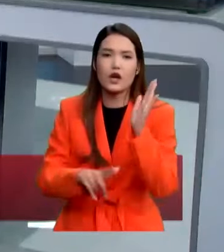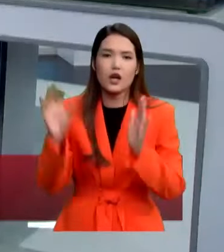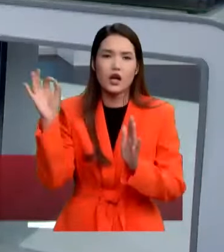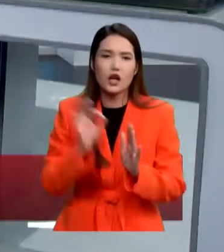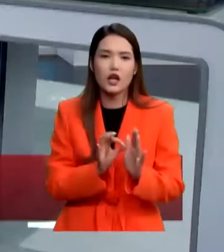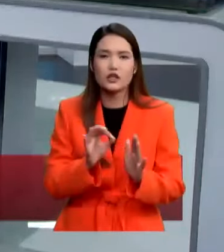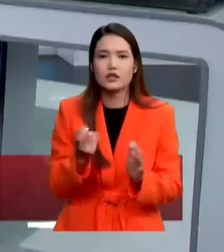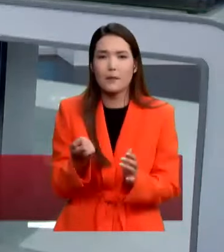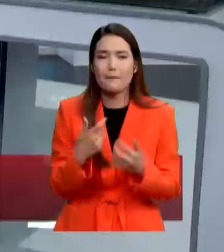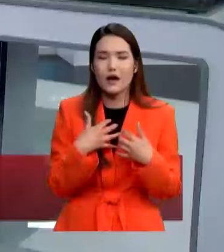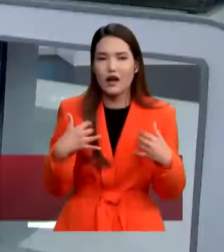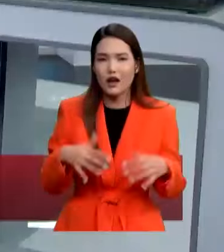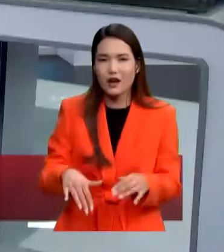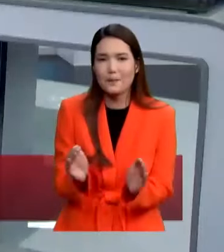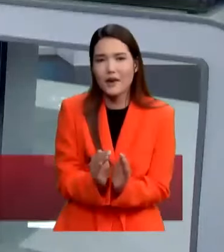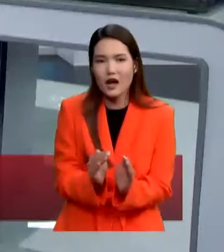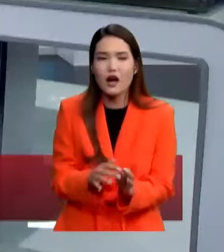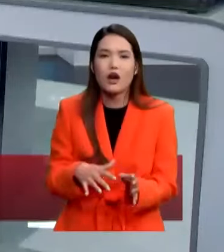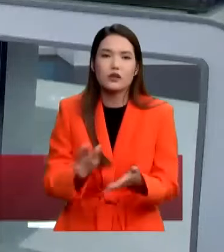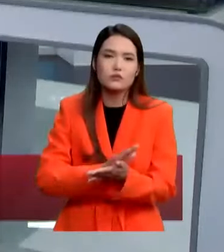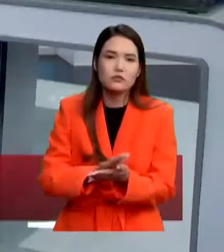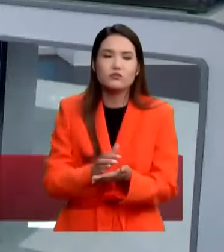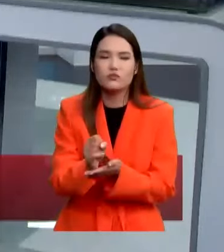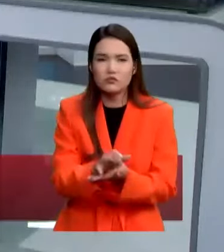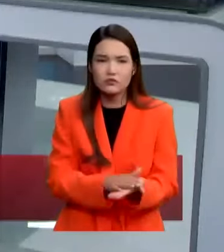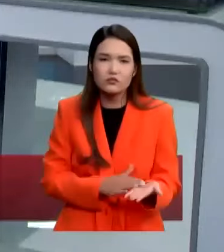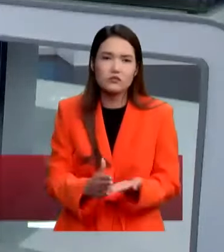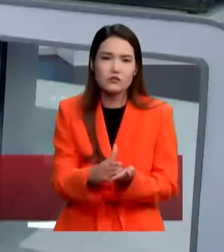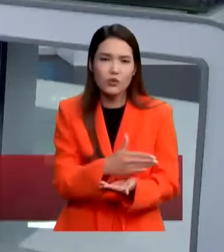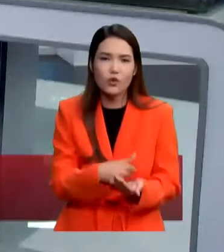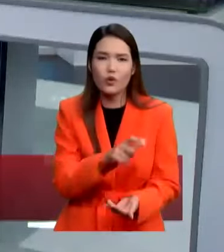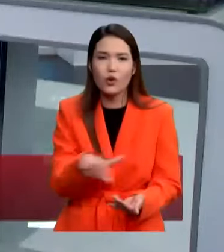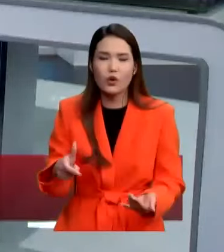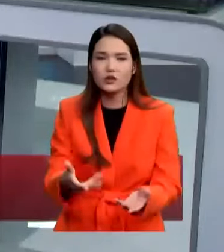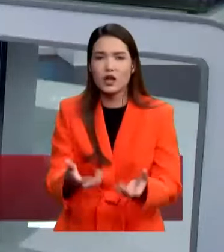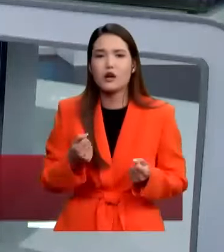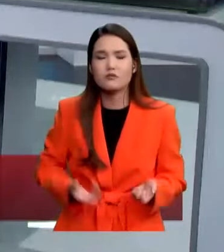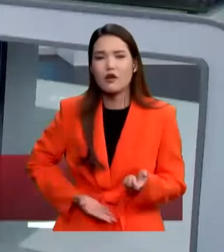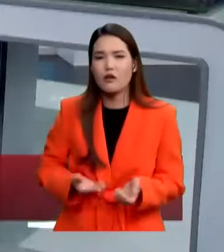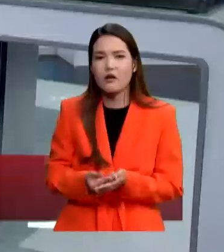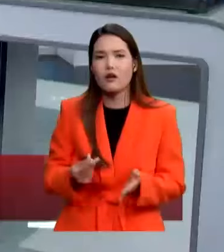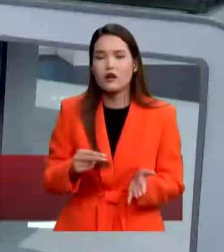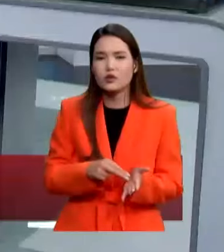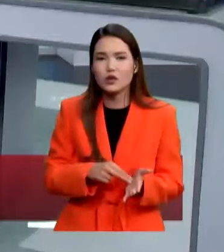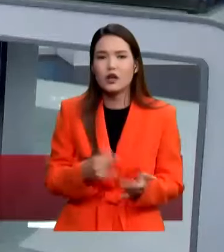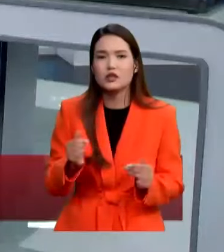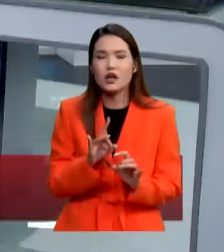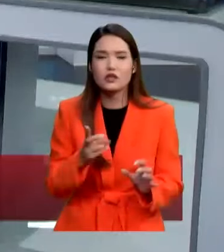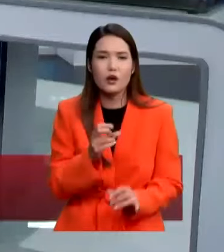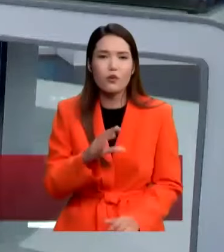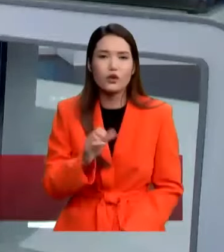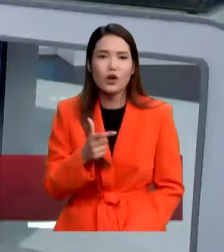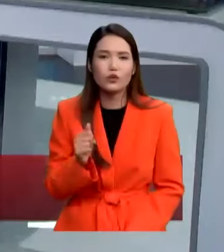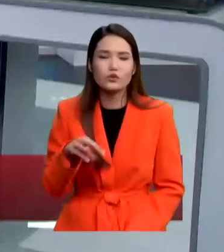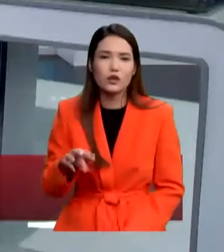– мелкий рогатый скот. Сбор и утилизация еще продолжается, а люди начали получать компенсацию. Моя коллега Бутагос